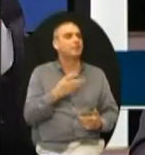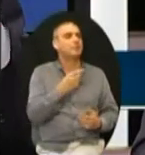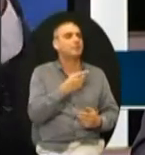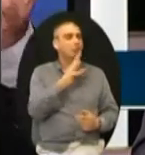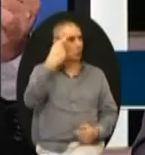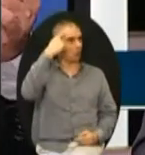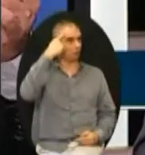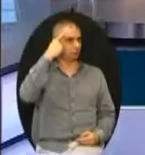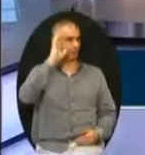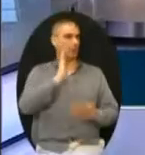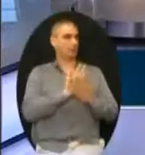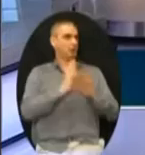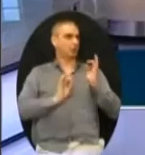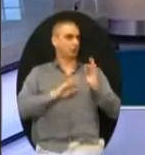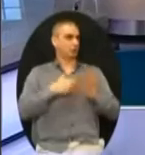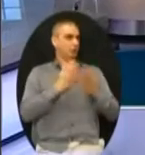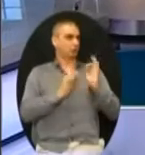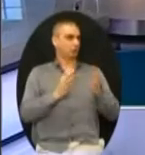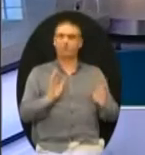זה שהוא חושב שכך יחליט היועץ המשפטי.